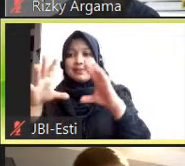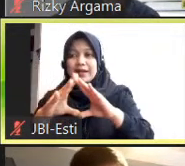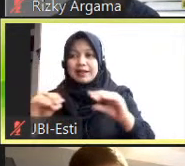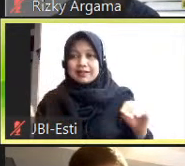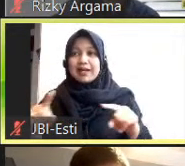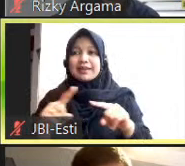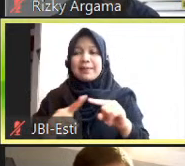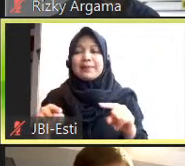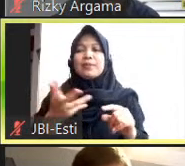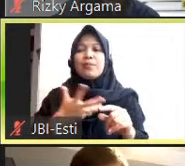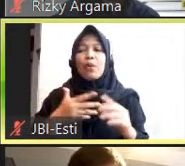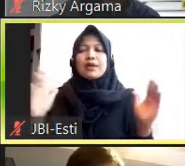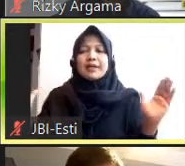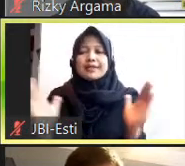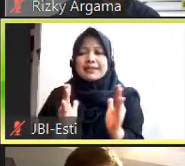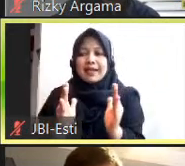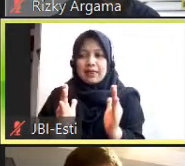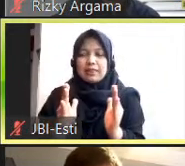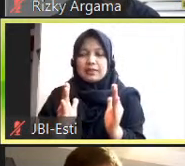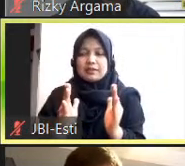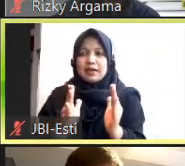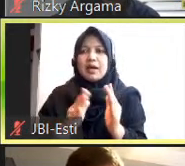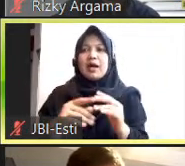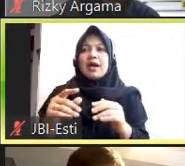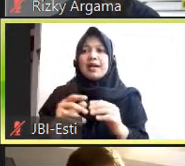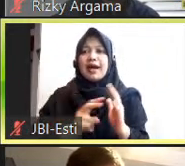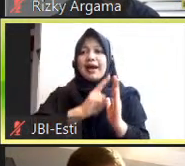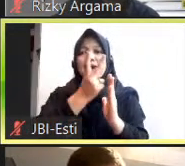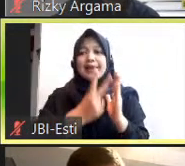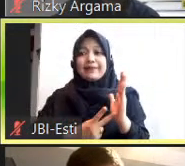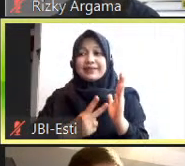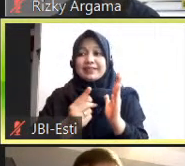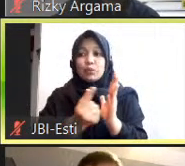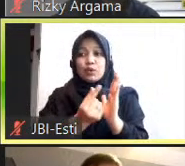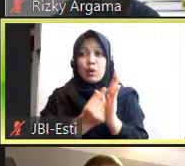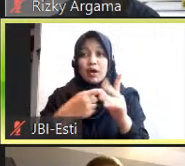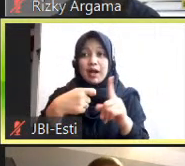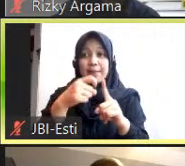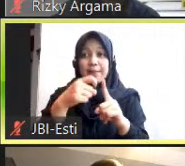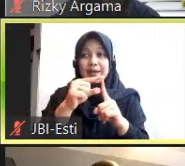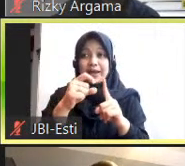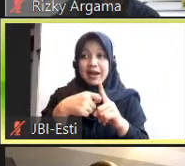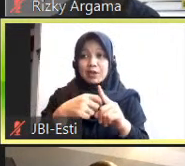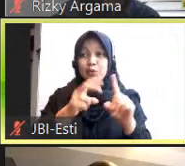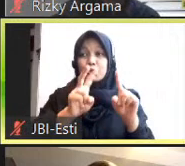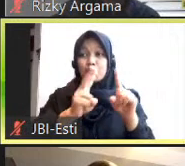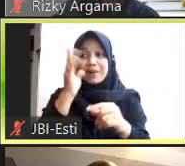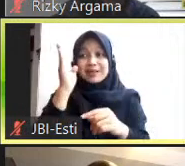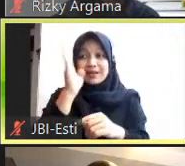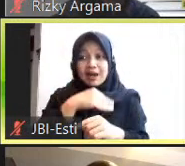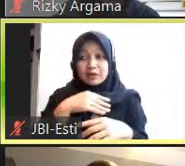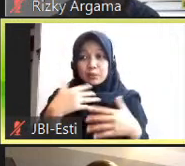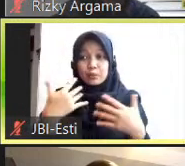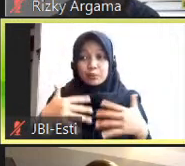saja. Revisi Undang-Undang KPK ini berlangsung hanya 12 hari, cepat sekali.